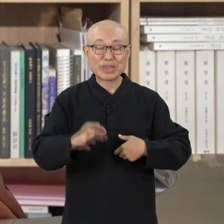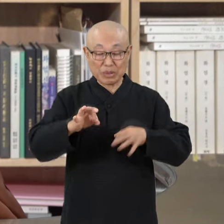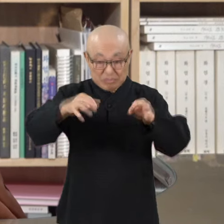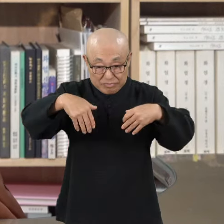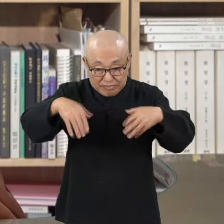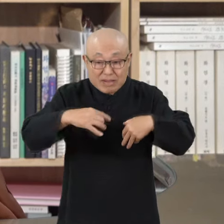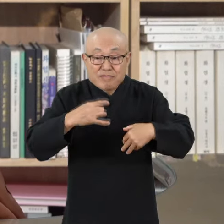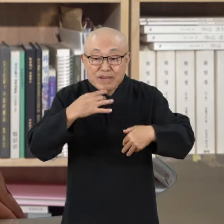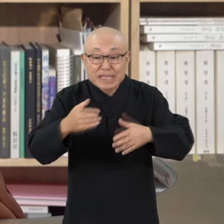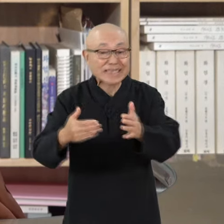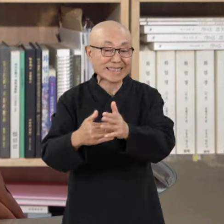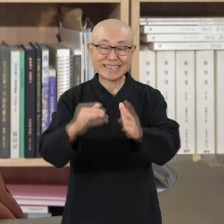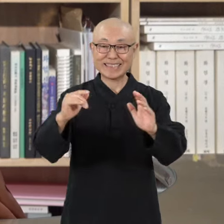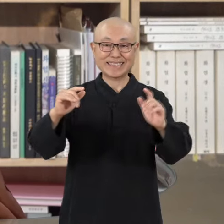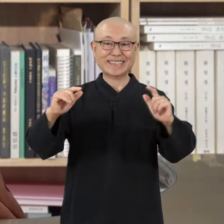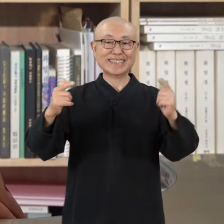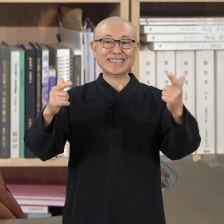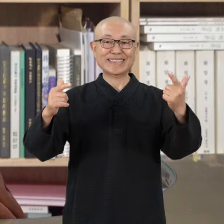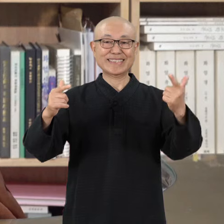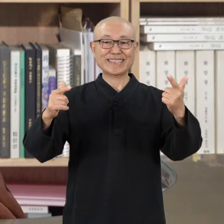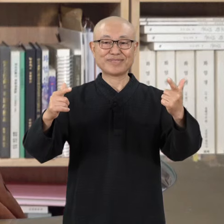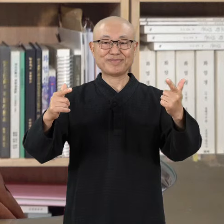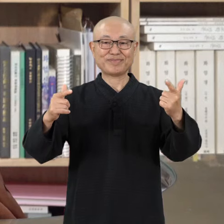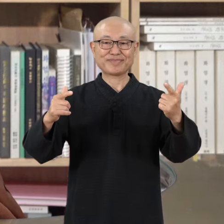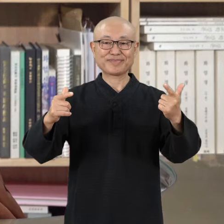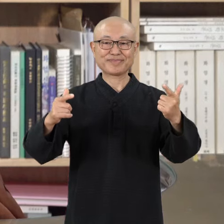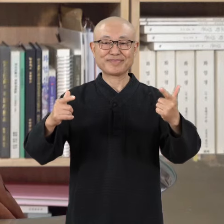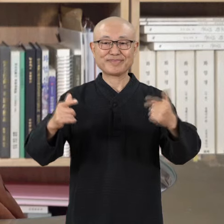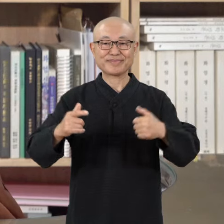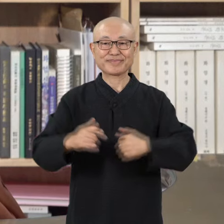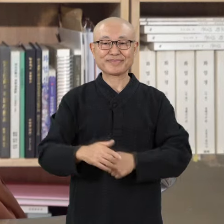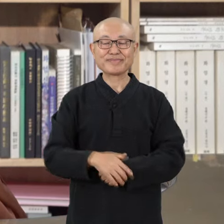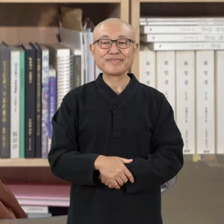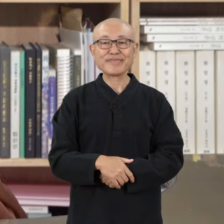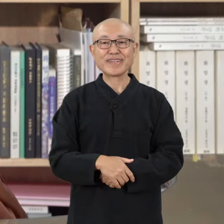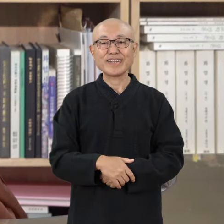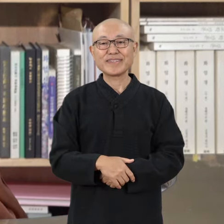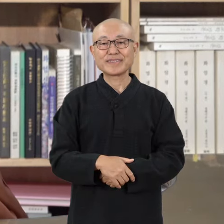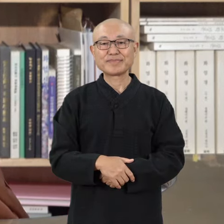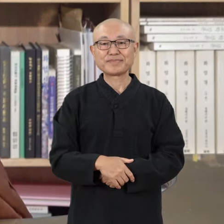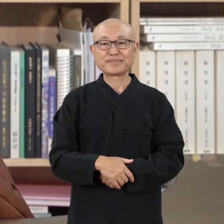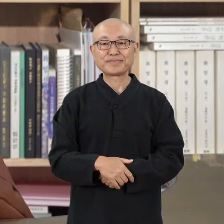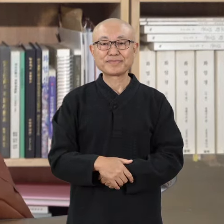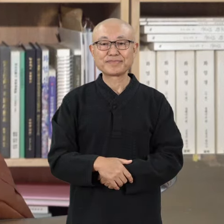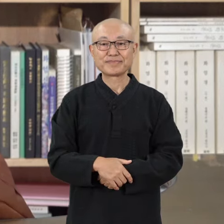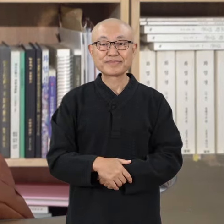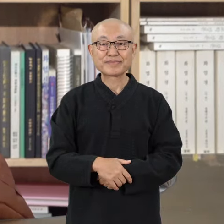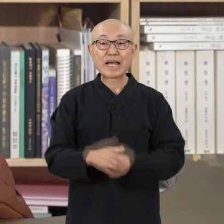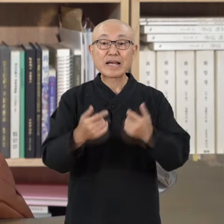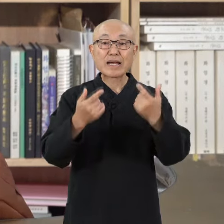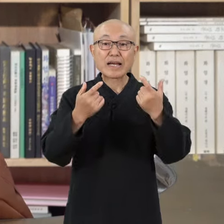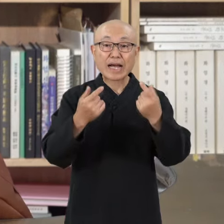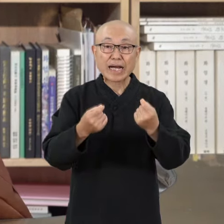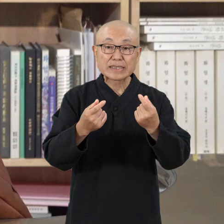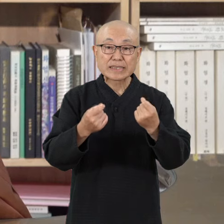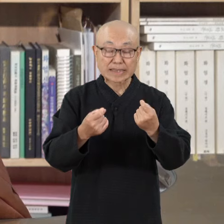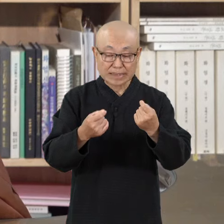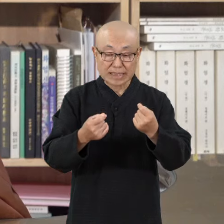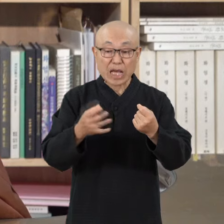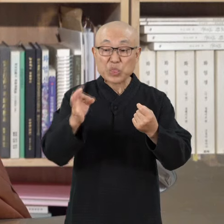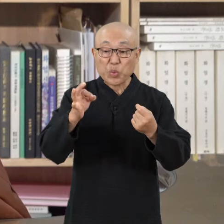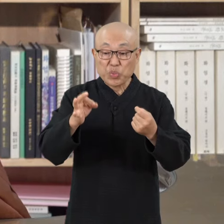전부라고 우리가 생각해서는 또한 안 되는 것이 되겠죠. 그러면 그러한 현세적인